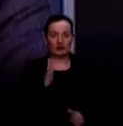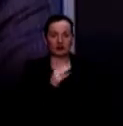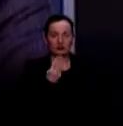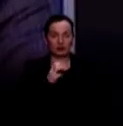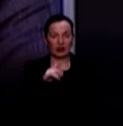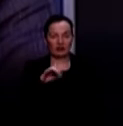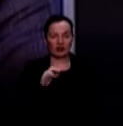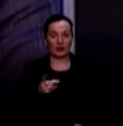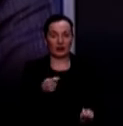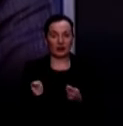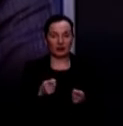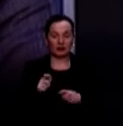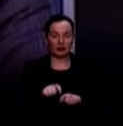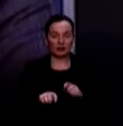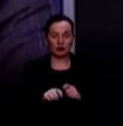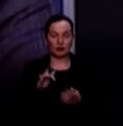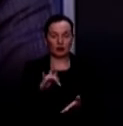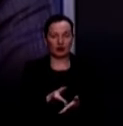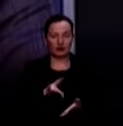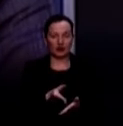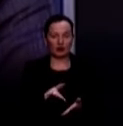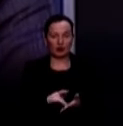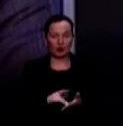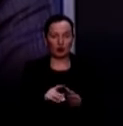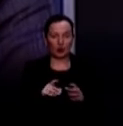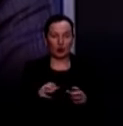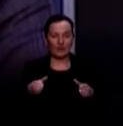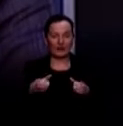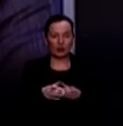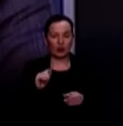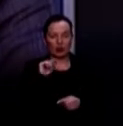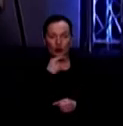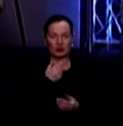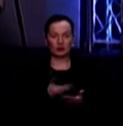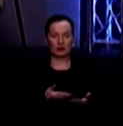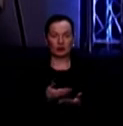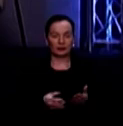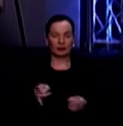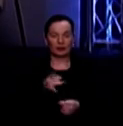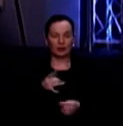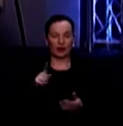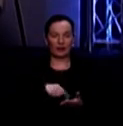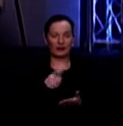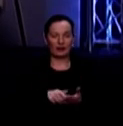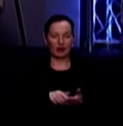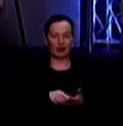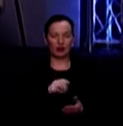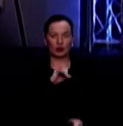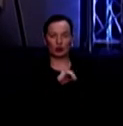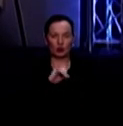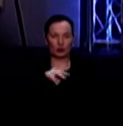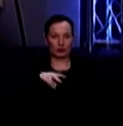центру Бюро економічних та соціальних досліджень, радник з регіональних питань програми «Юліт». Добрий день. Добрий